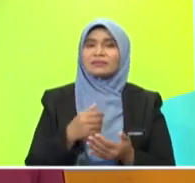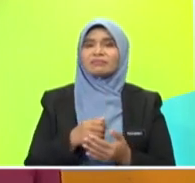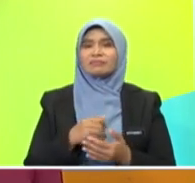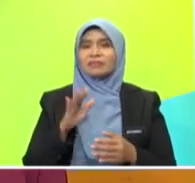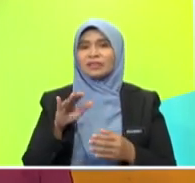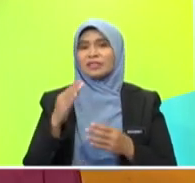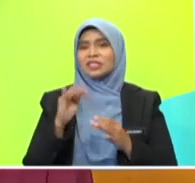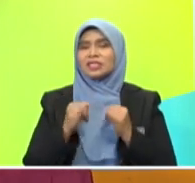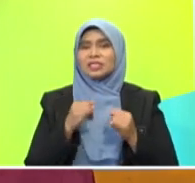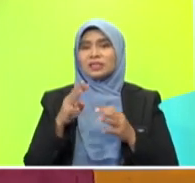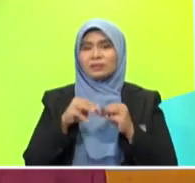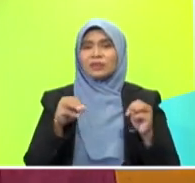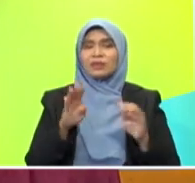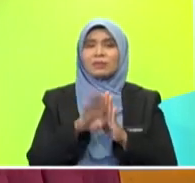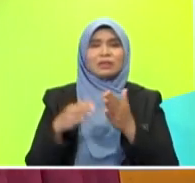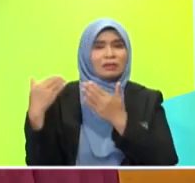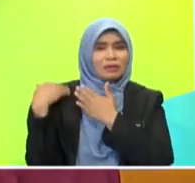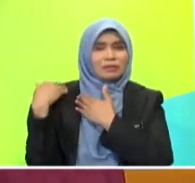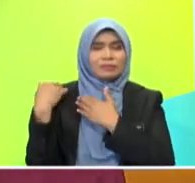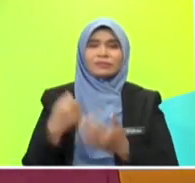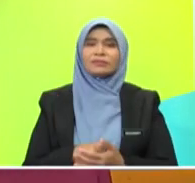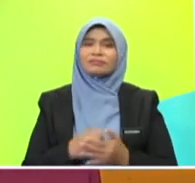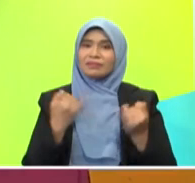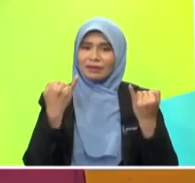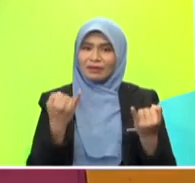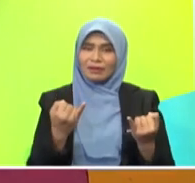seorang murid yang bertanggung jawab itulah jadi